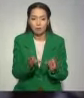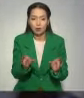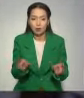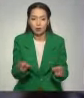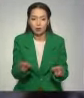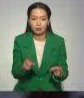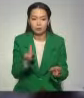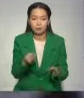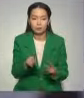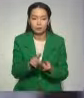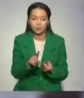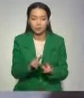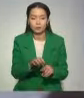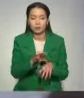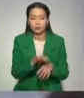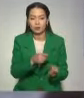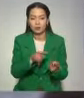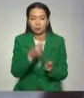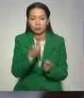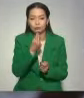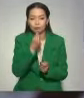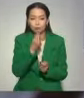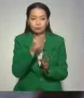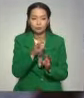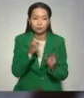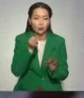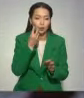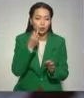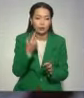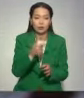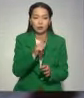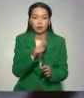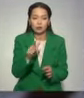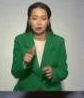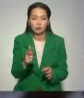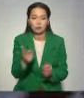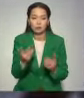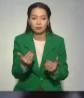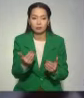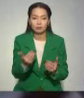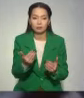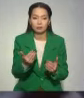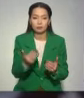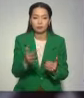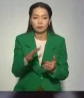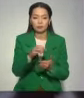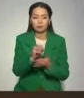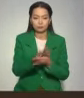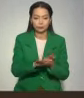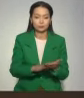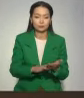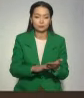также мы разводим продукты питания победу для развития ситуации учебном состоянии